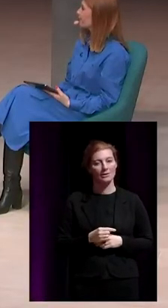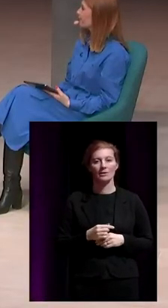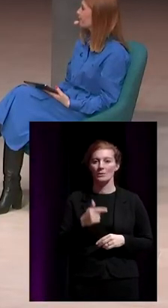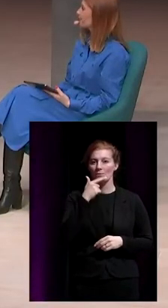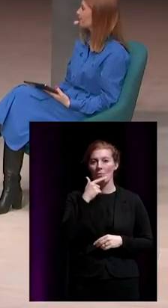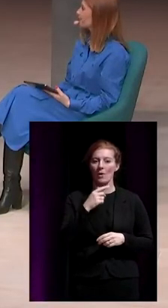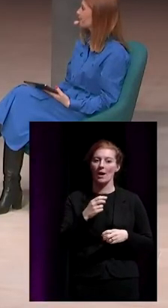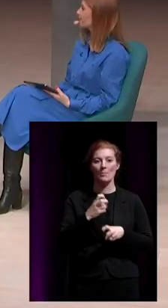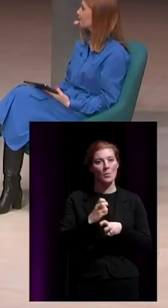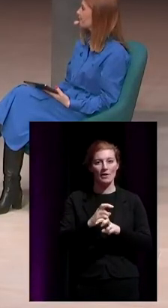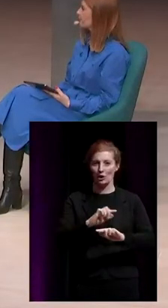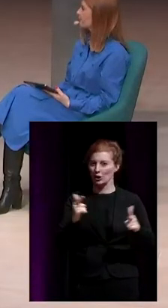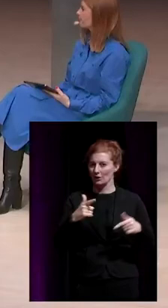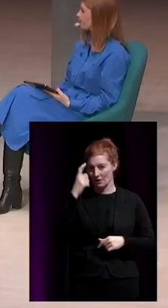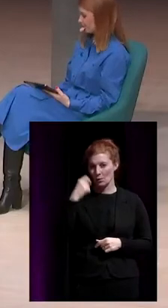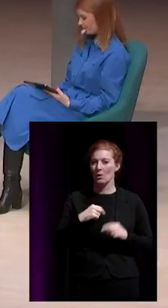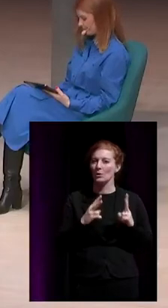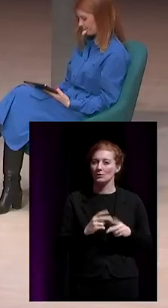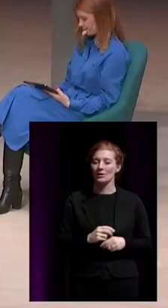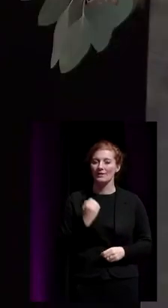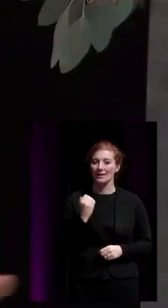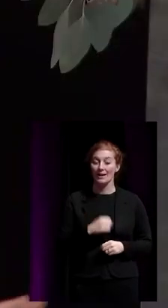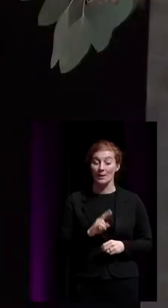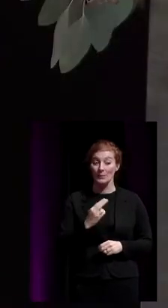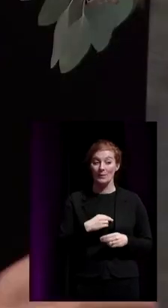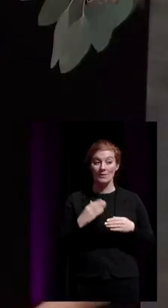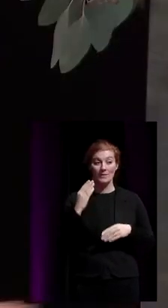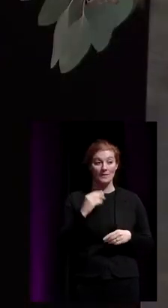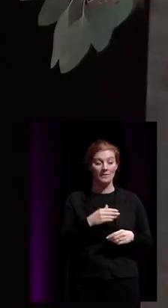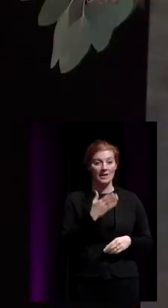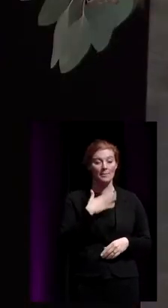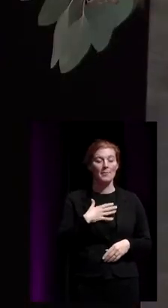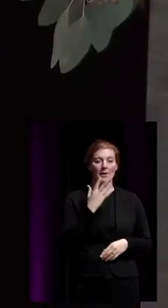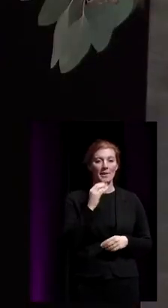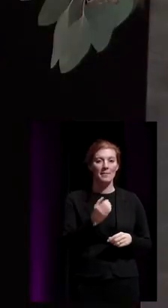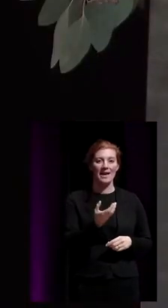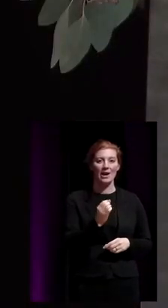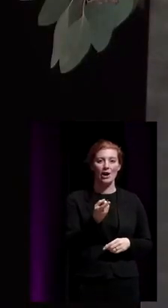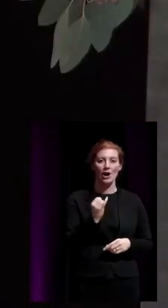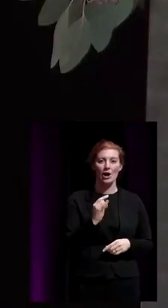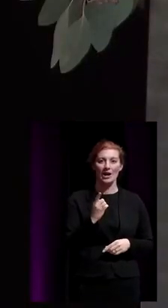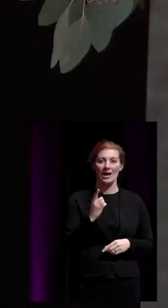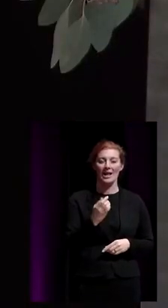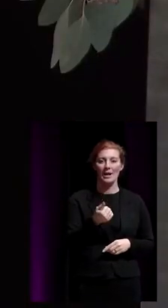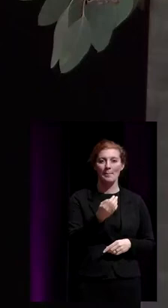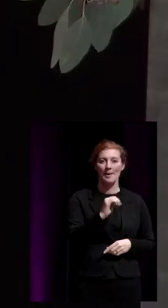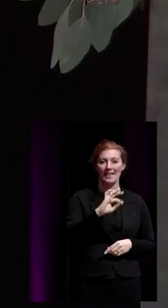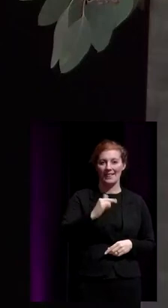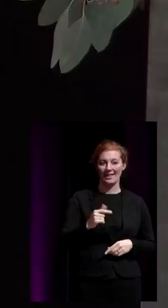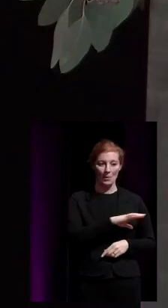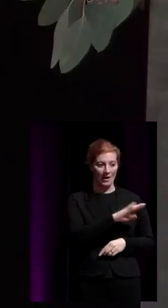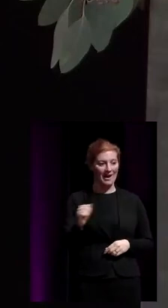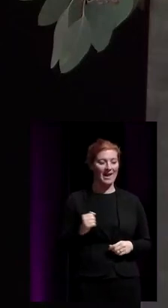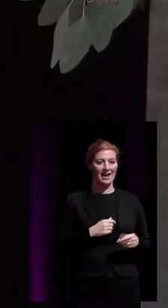otroligt viktigt. Nu, Carl Bennett, vänder jag mig inte bara till dig utan till näringslivet känns det som. För du får representera